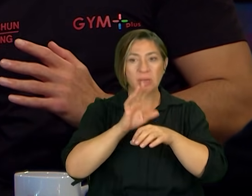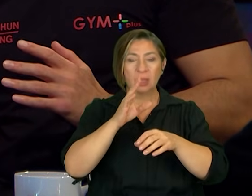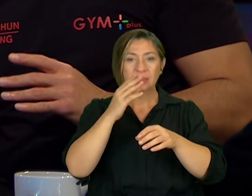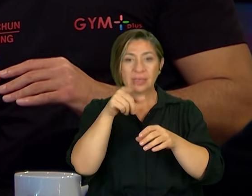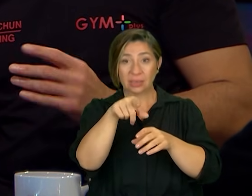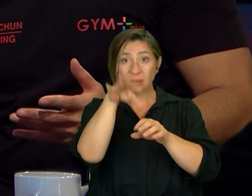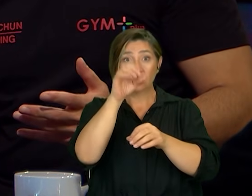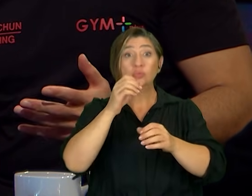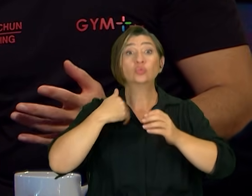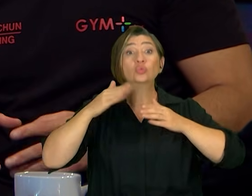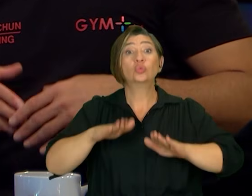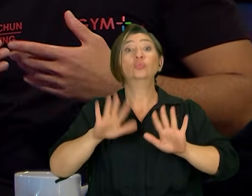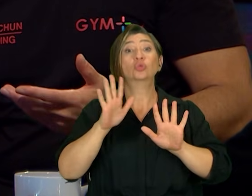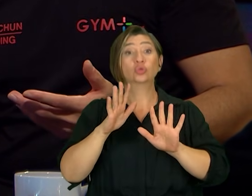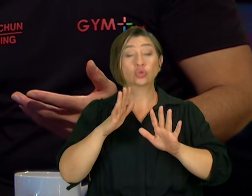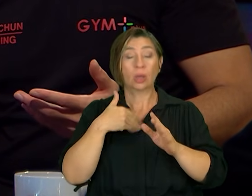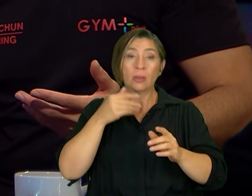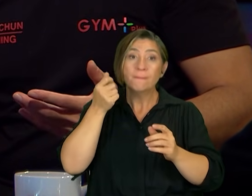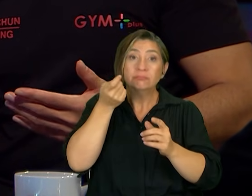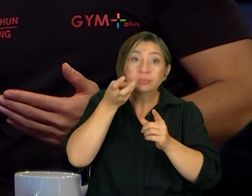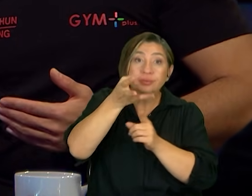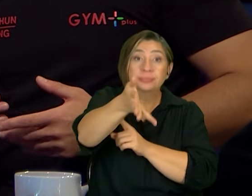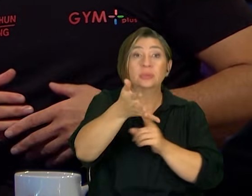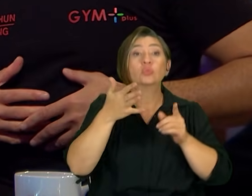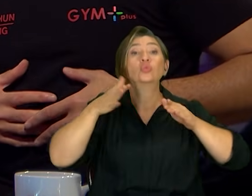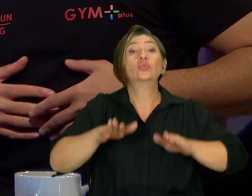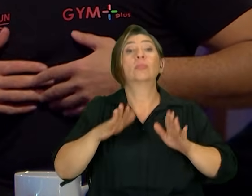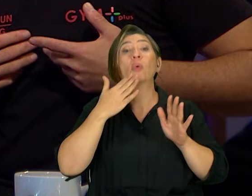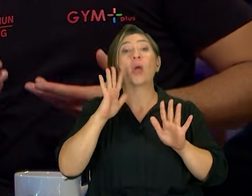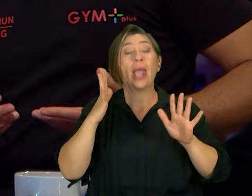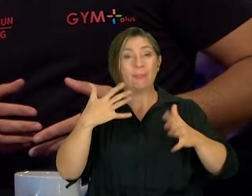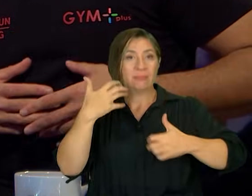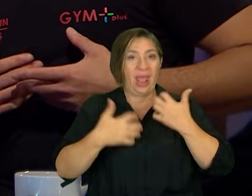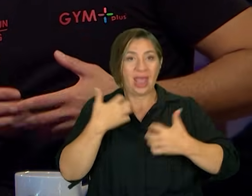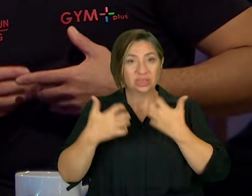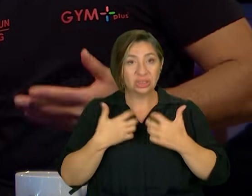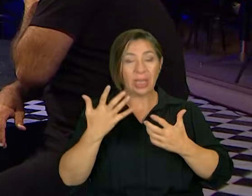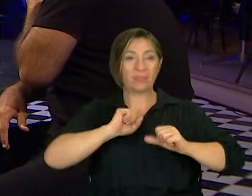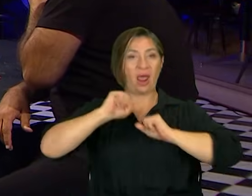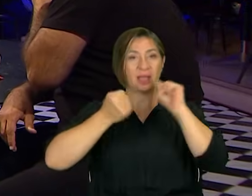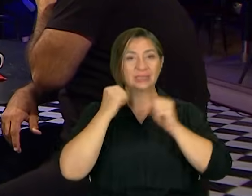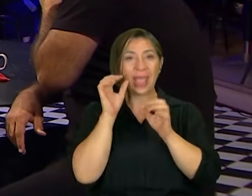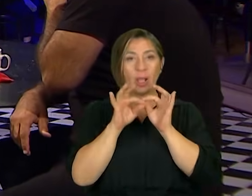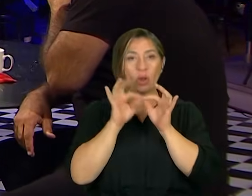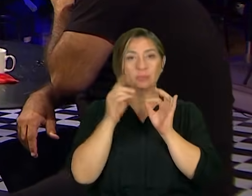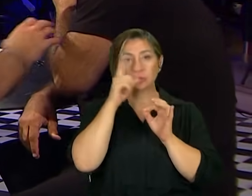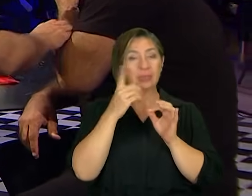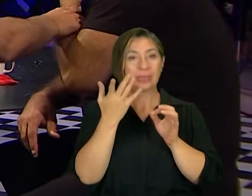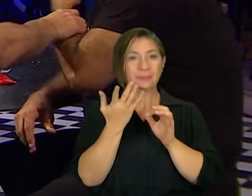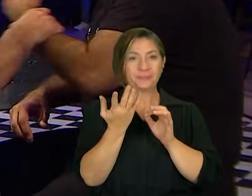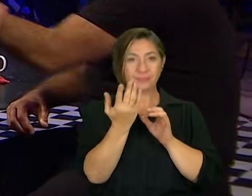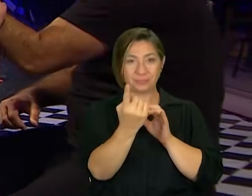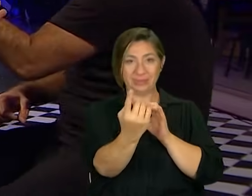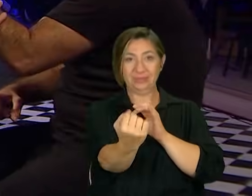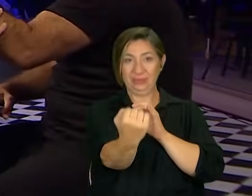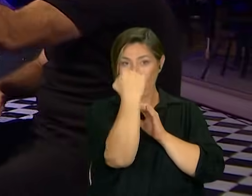etkisiz hale getirene kadar durmuyoruz. Arka arkaya saldırılar yapıyoruz. Çünkü o hem efor açısından hem enerjimizi ekonomik kullanmak açısından çok önemli.